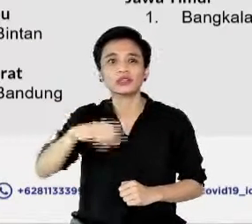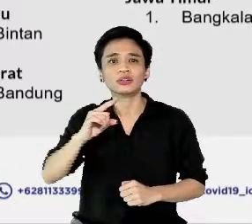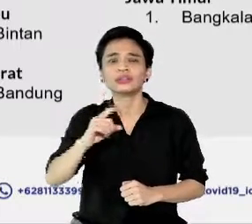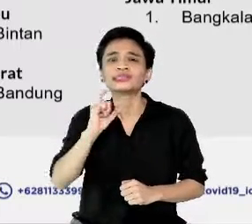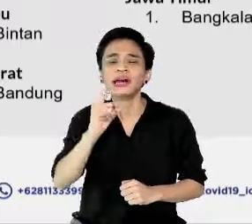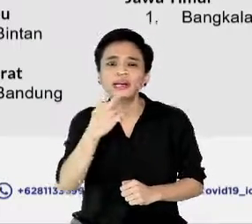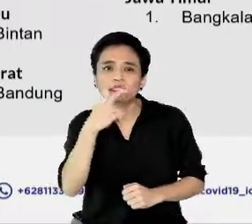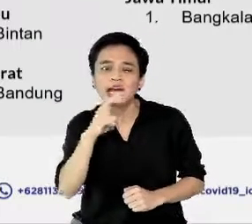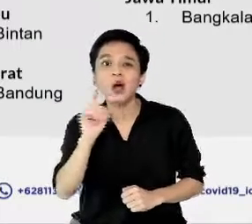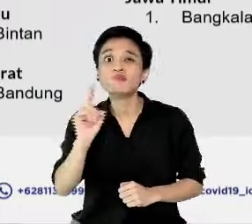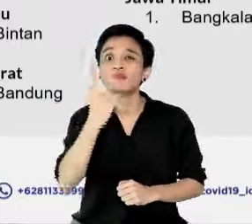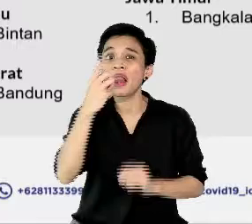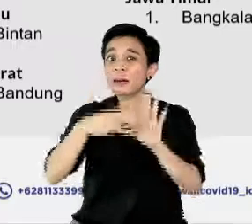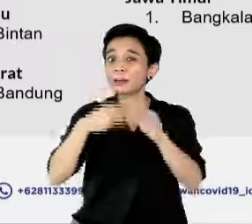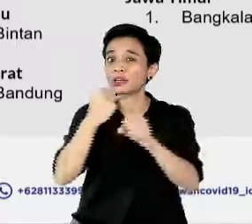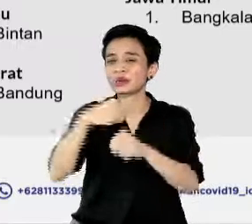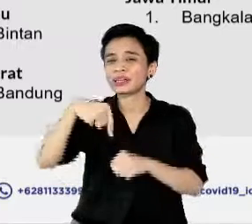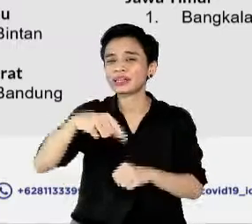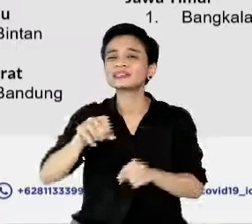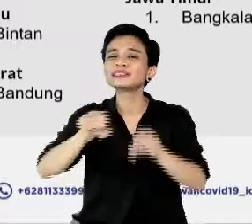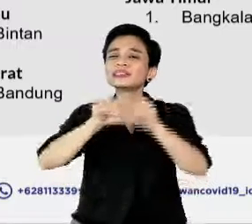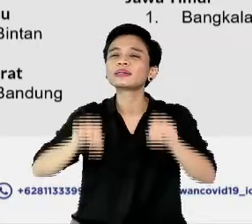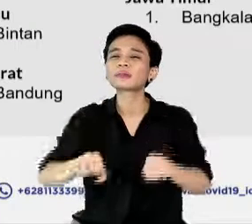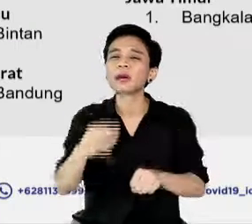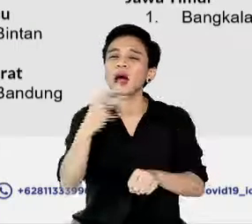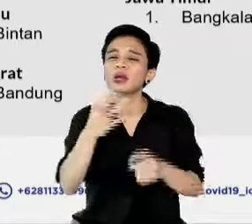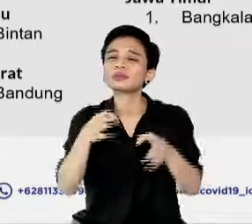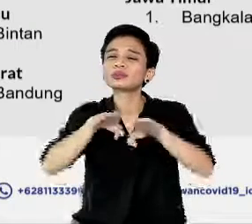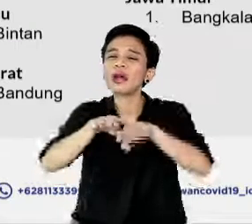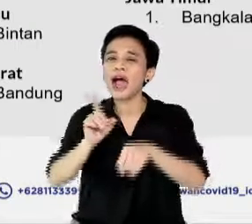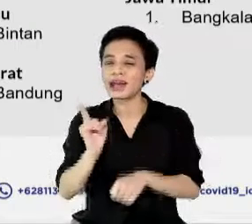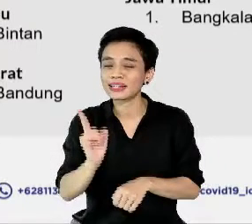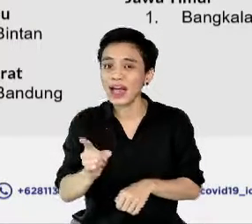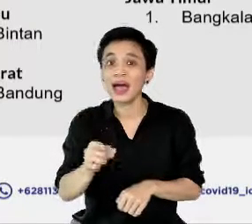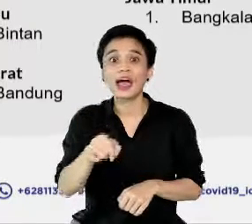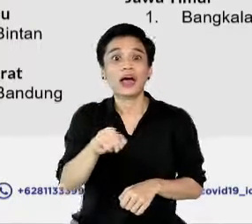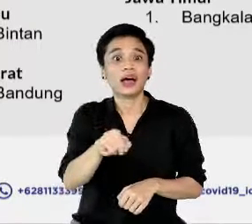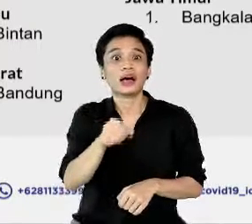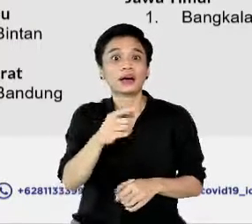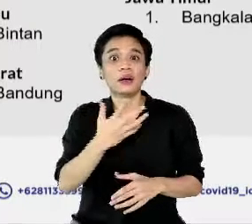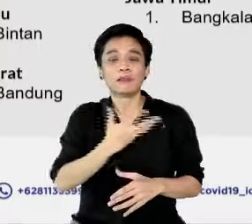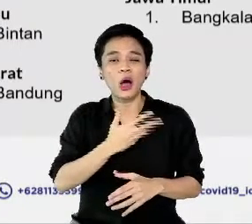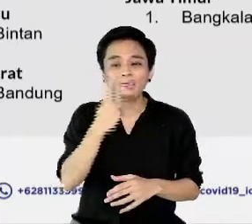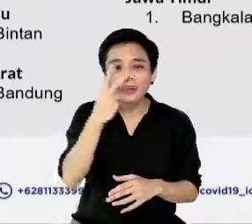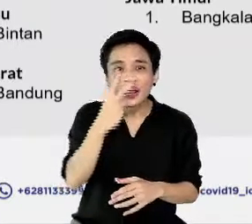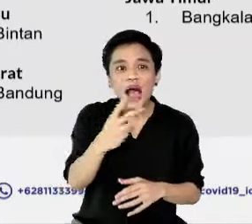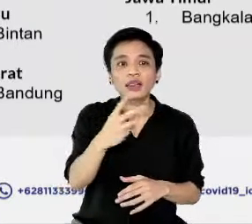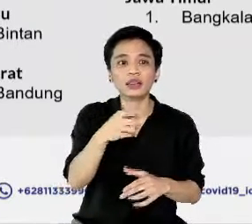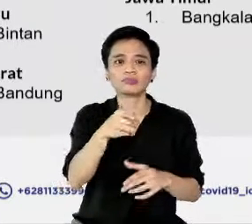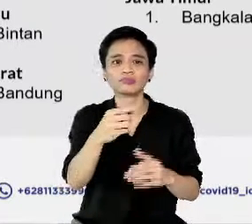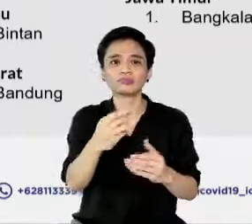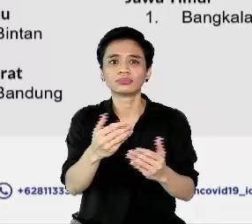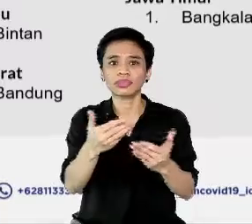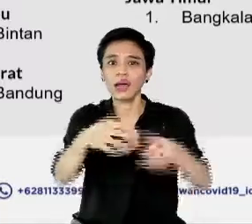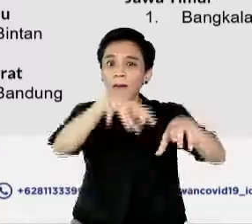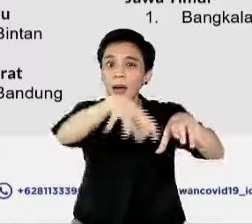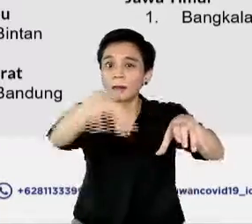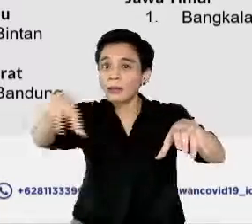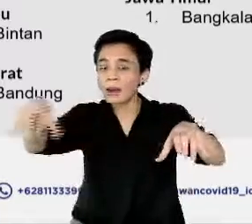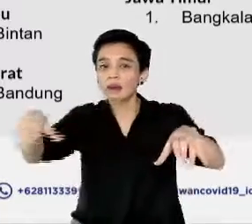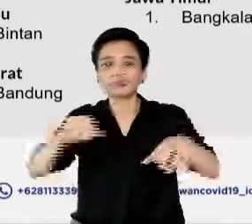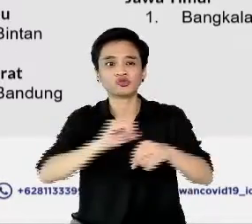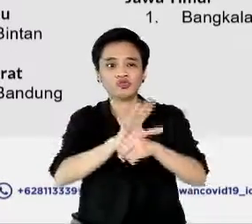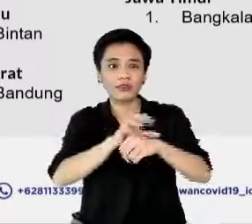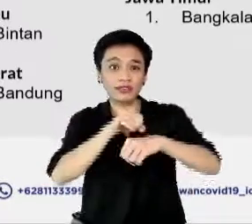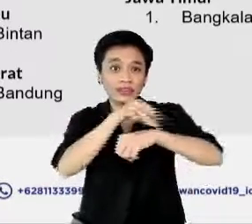dilakukan beberapa penyesuaian perubahan indikator ini menyesuaikan dengan dinamika lebih sick of it 19